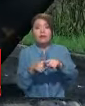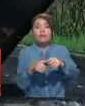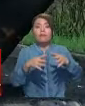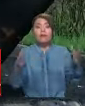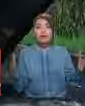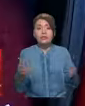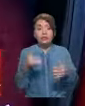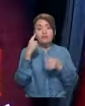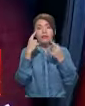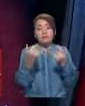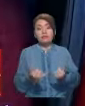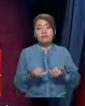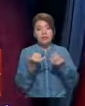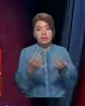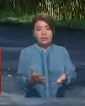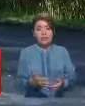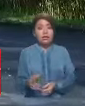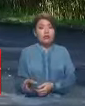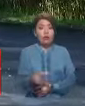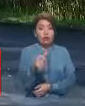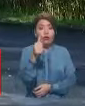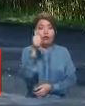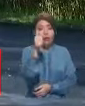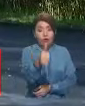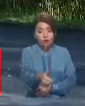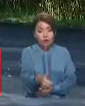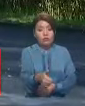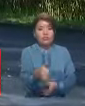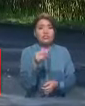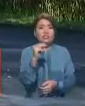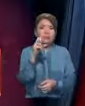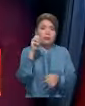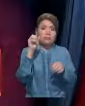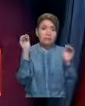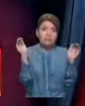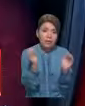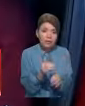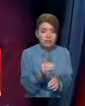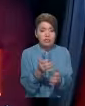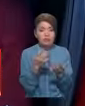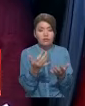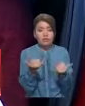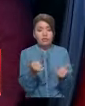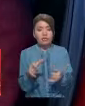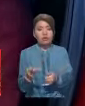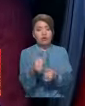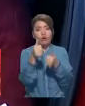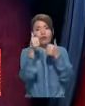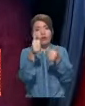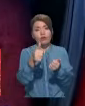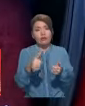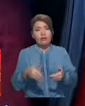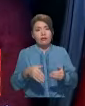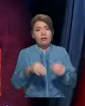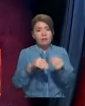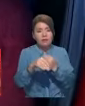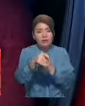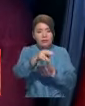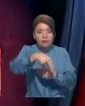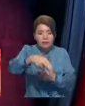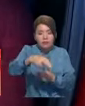с пониманием. Дорога хорошая сейчас, ЧП меньше сейчас. Сейчас дорога хорошая, полоса.